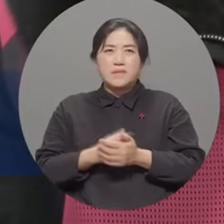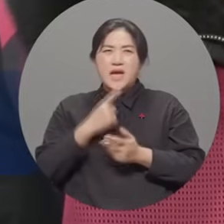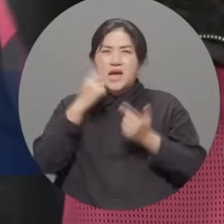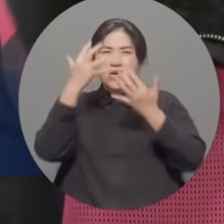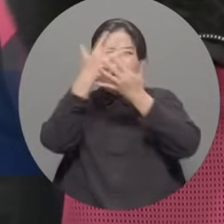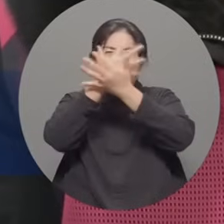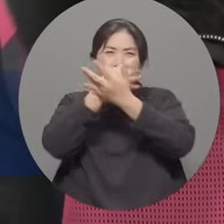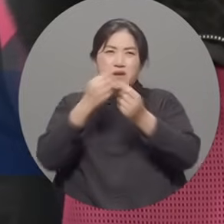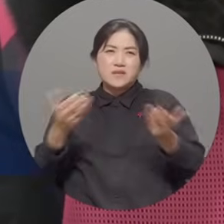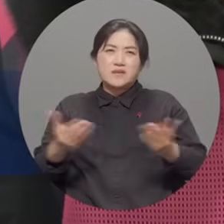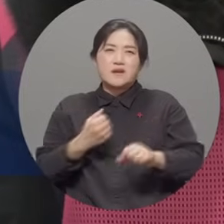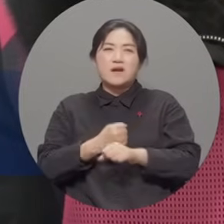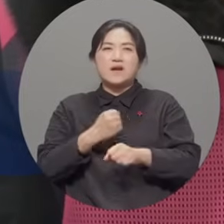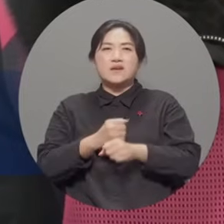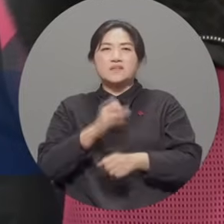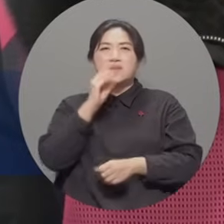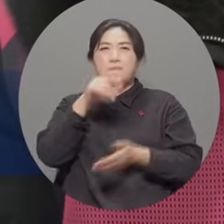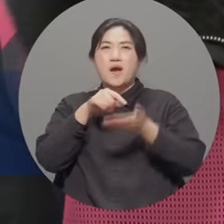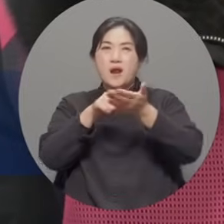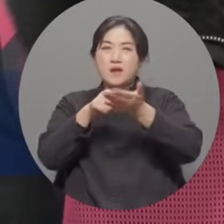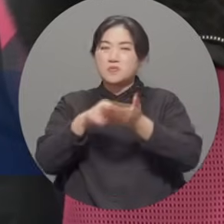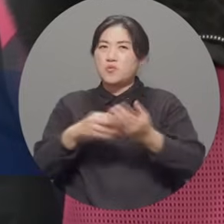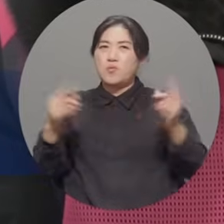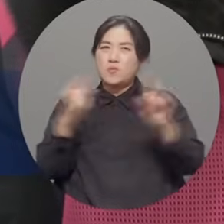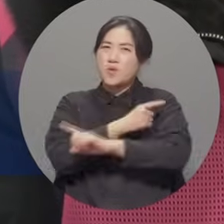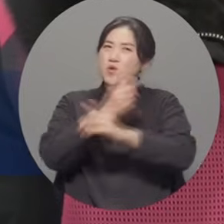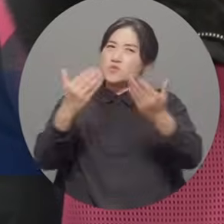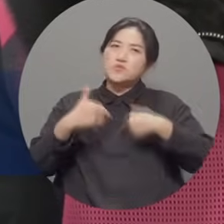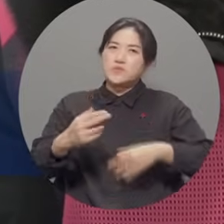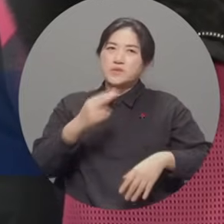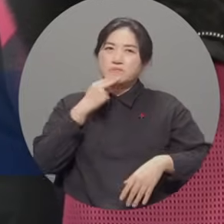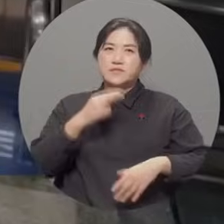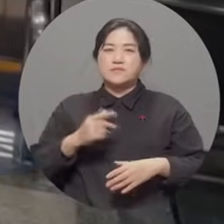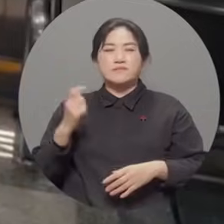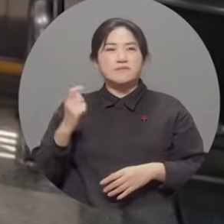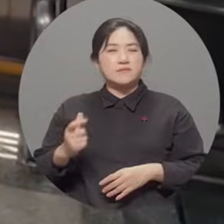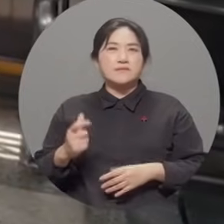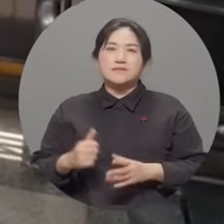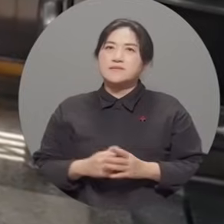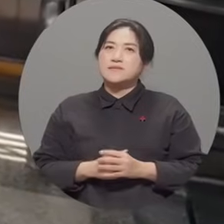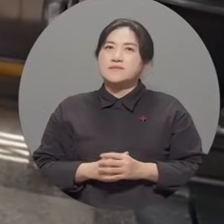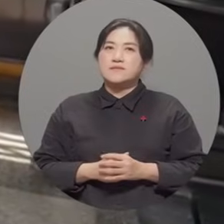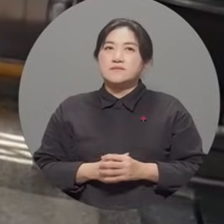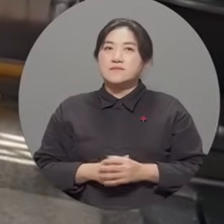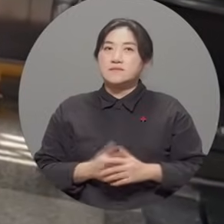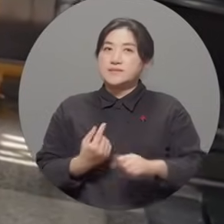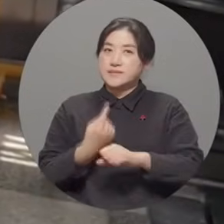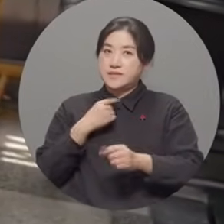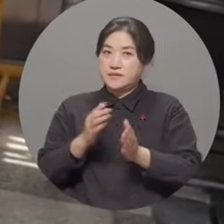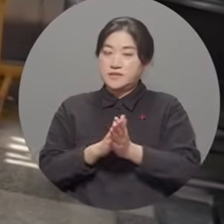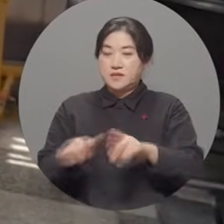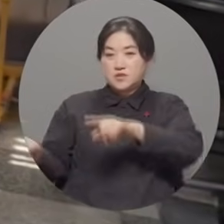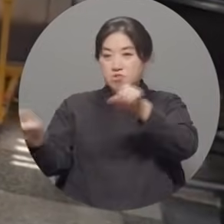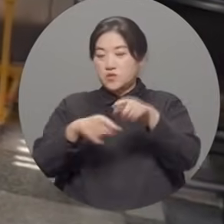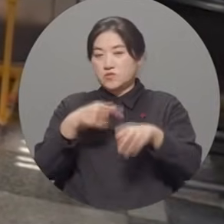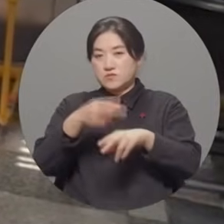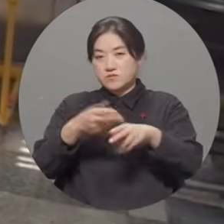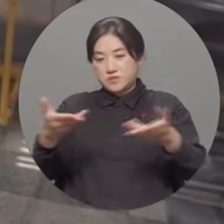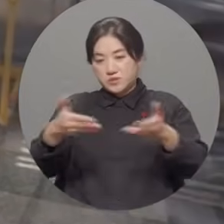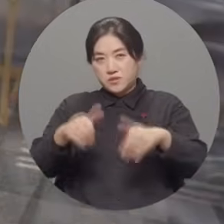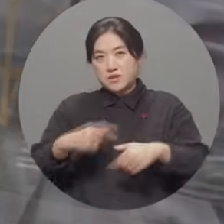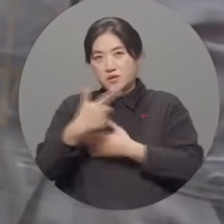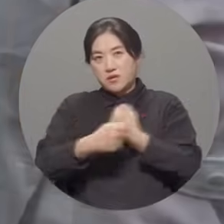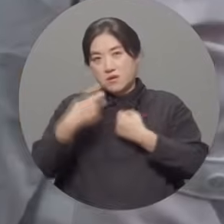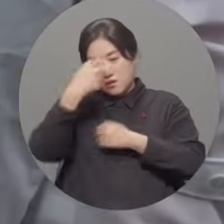낀 곳에서 일한다라고 얘기해도 절대 고쳐주지 않아요. 지난해 실시된 전국 급식 종사자